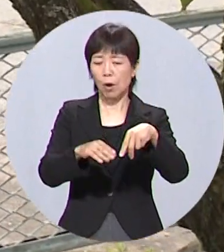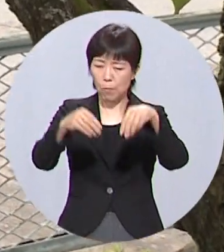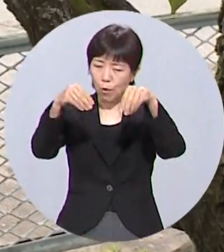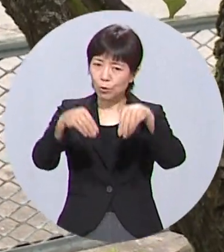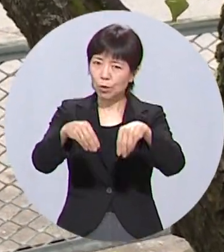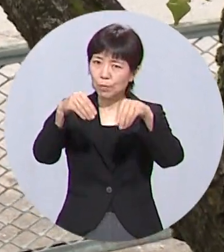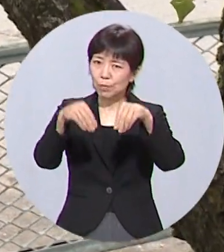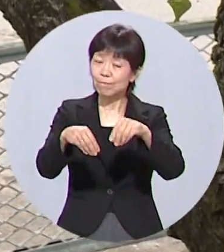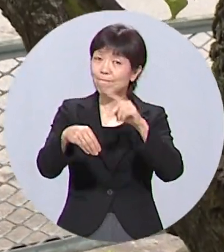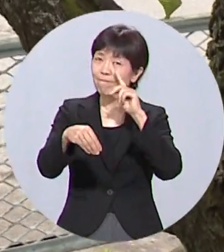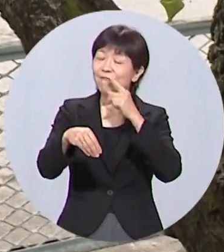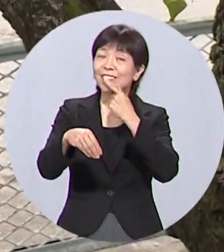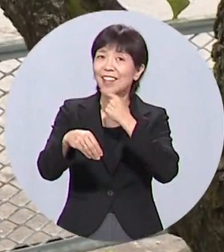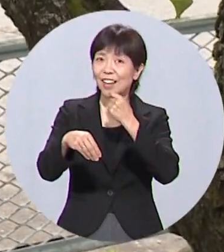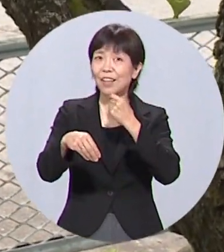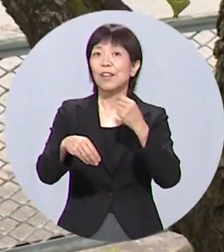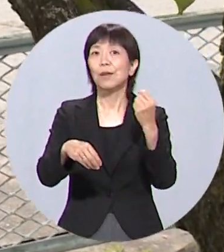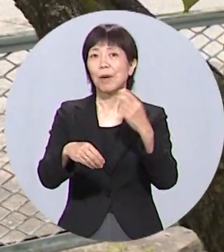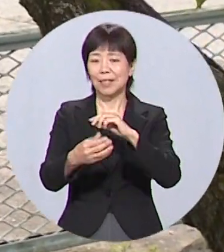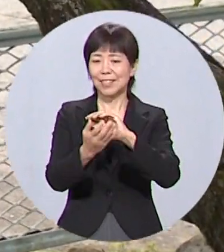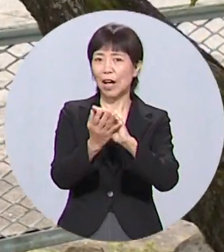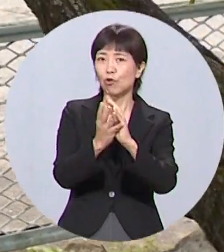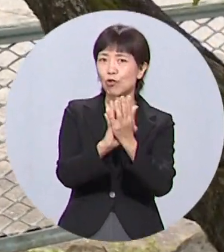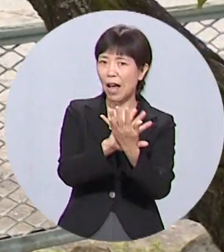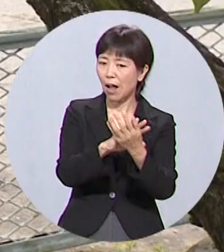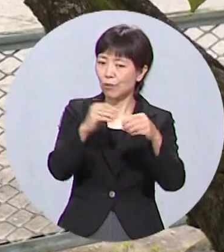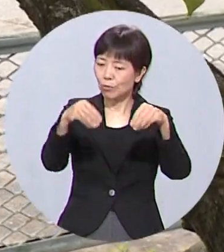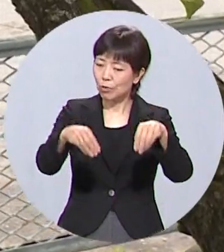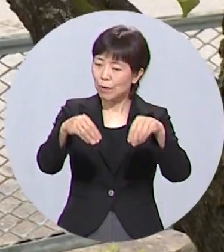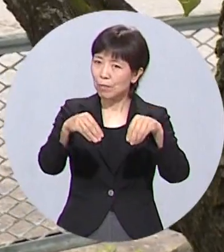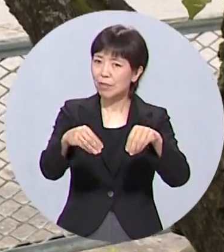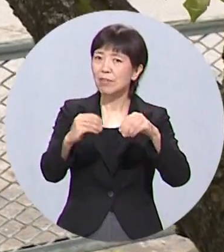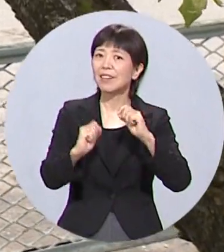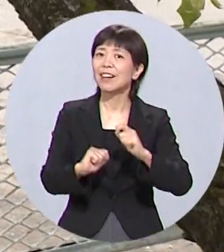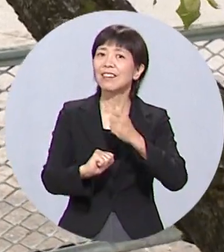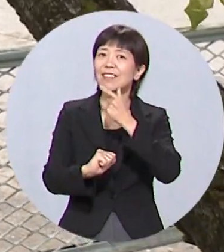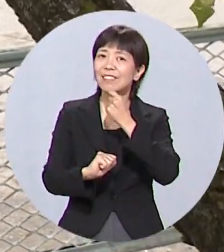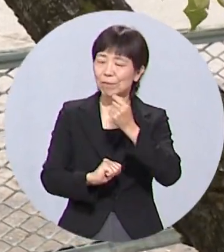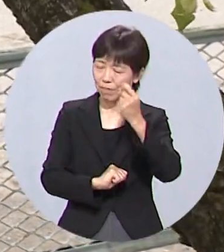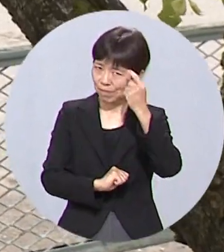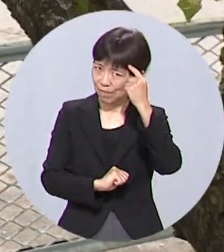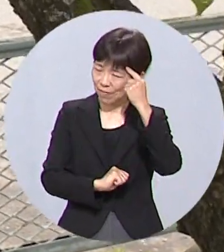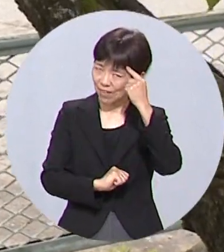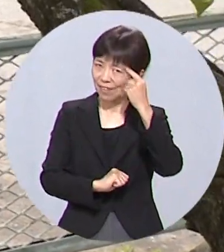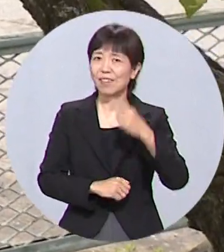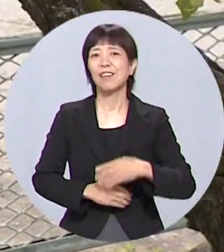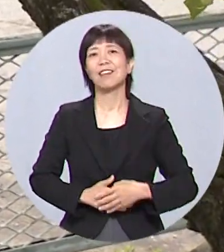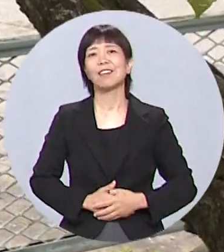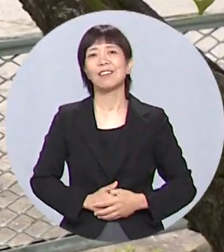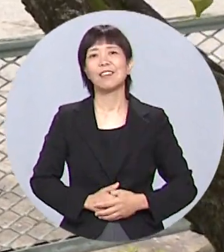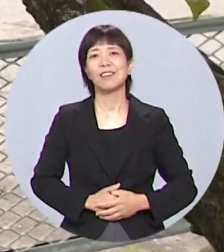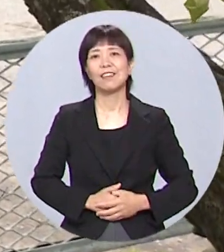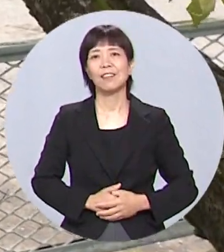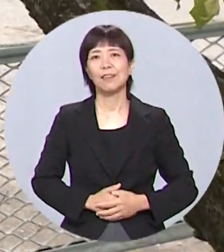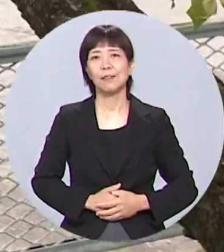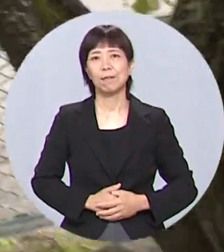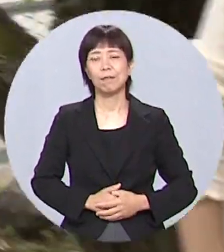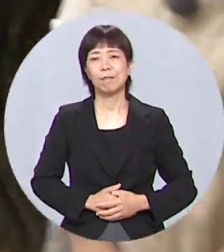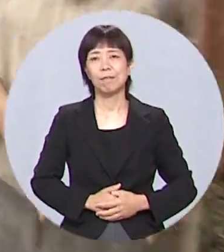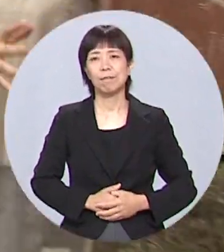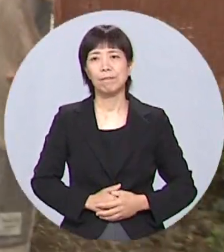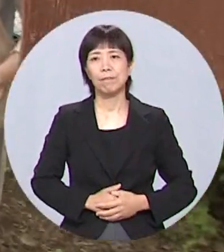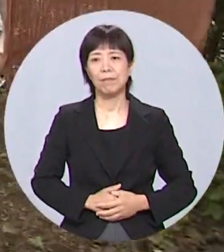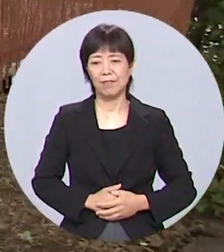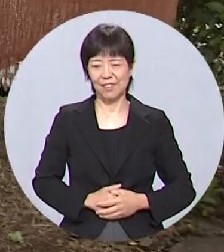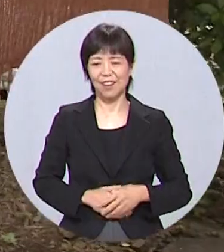物をやってみたりとか、はい、あと桜ですね、そういったものもやってみたい、挑戦してみたいと思います、はい、 あと動